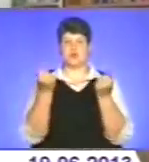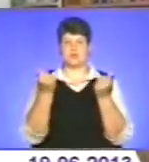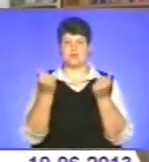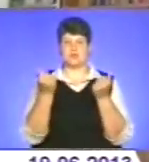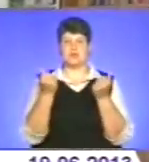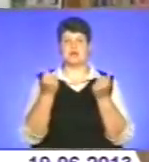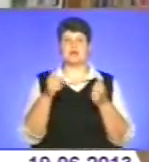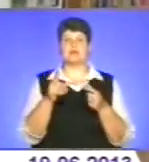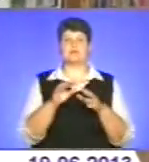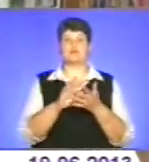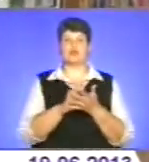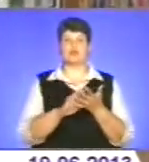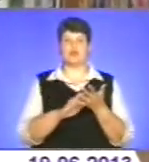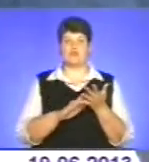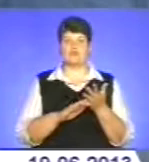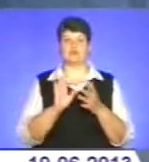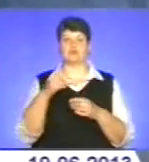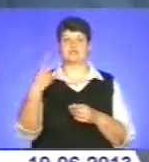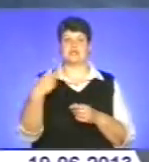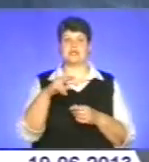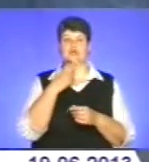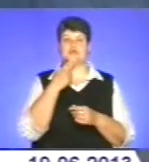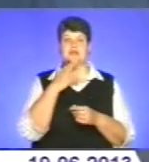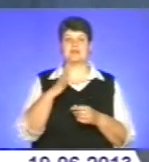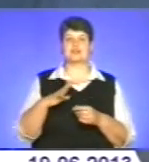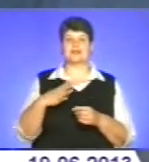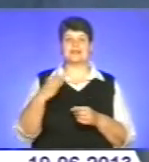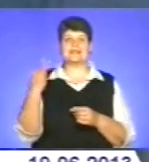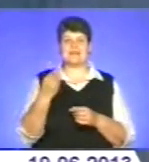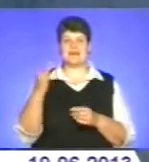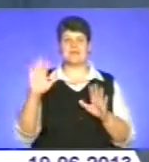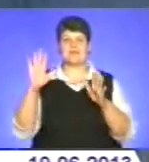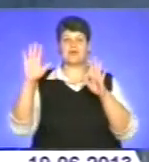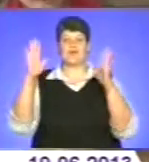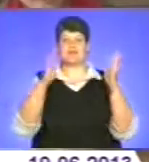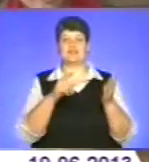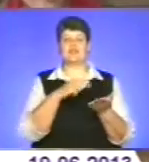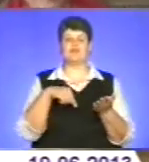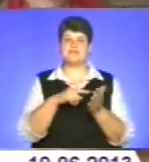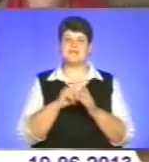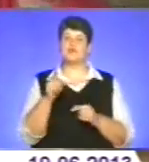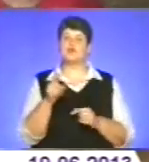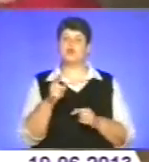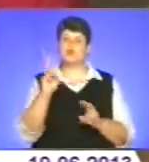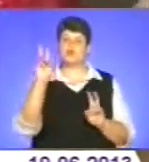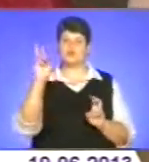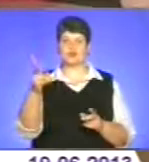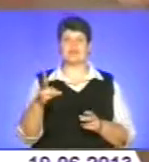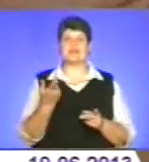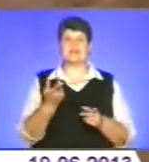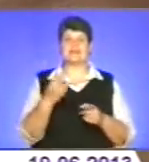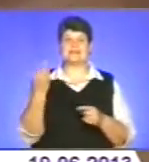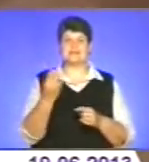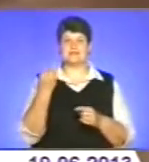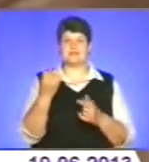Продовження літературного круїзу 20 червня. На дітей чекають цікаві пригоди в місті Чомучок та веселі несподіванки у